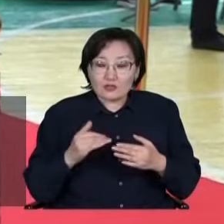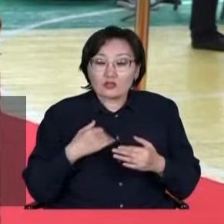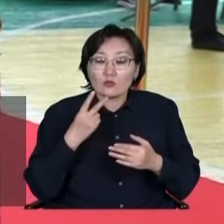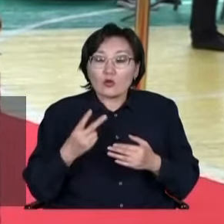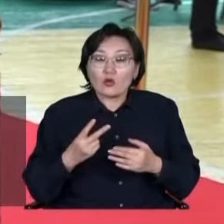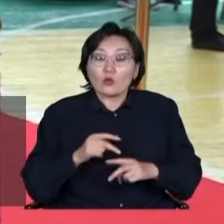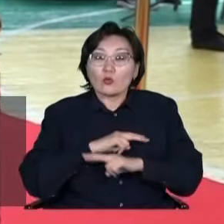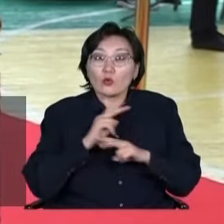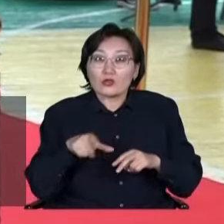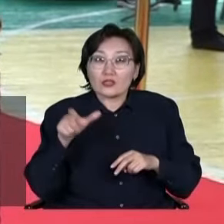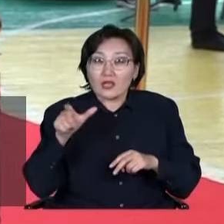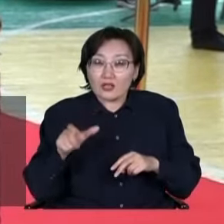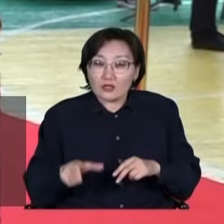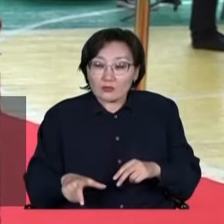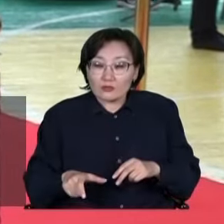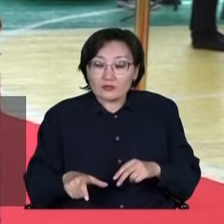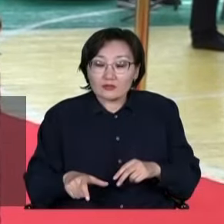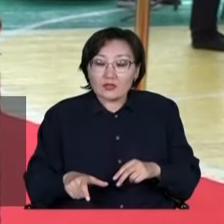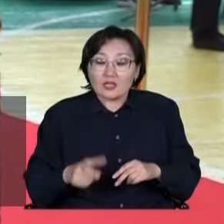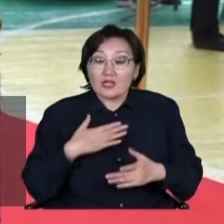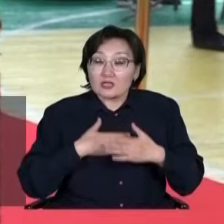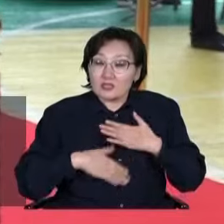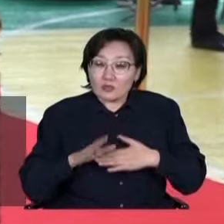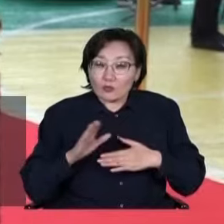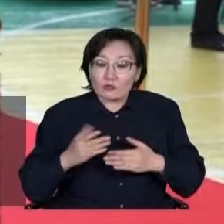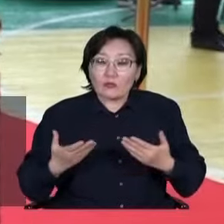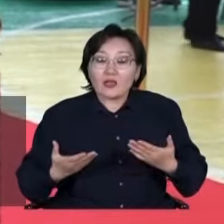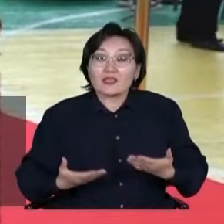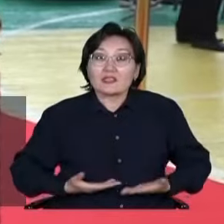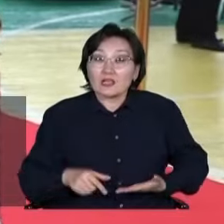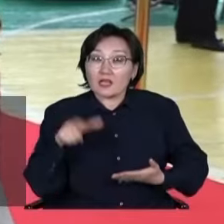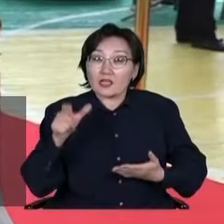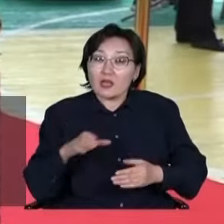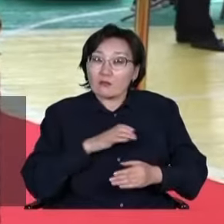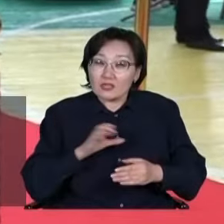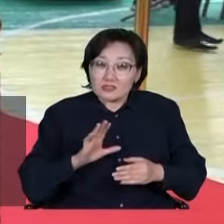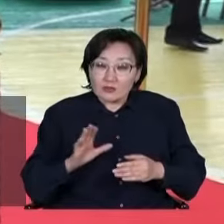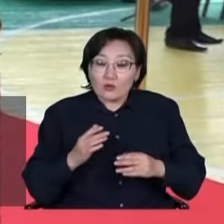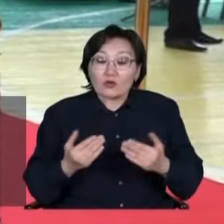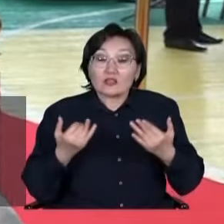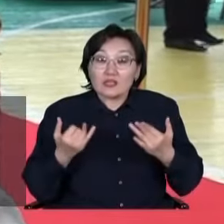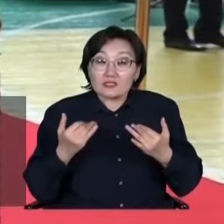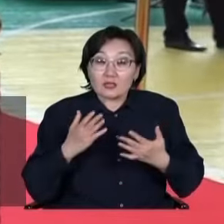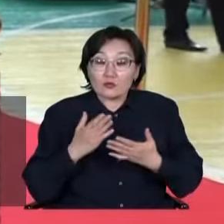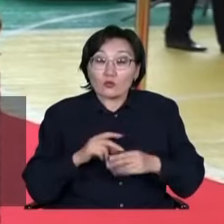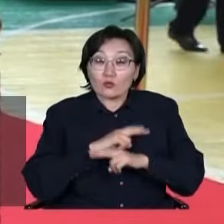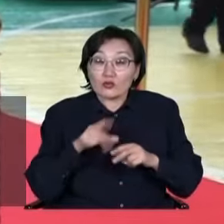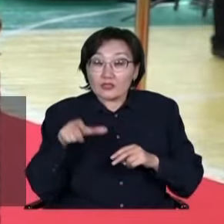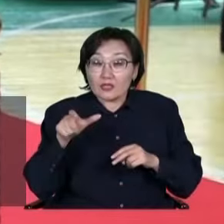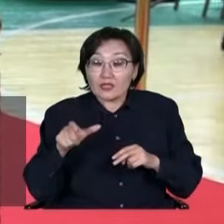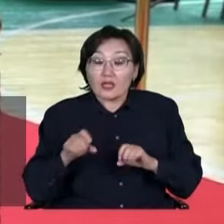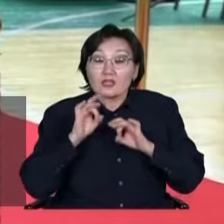өлі разы болмайды, тірі баймайды дейді. Өмірден өткен осы ағаларымыздың әндерін кеңінен насихаттасақ, өсіп келе жатқан